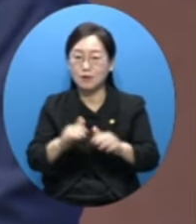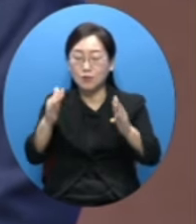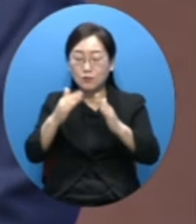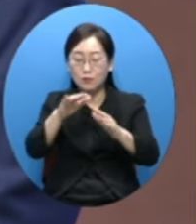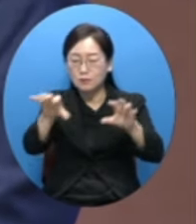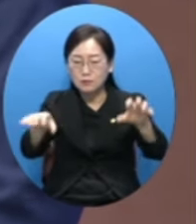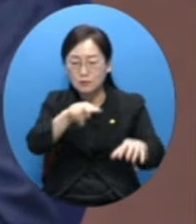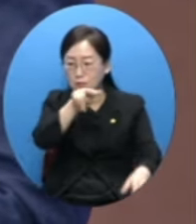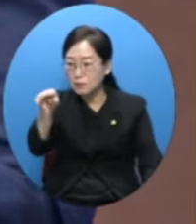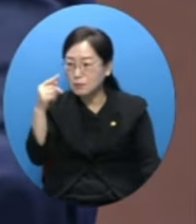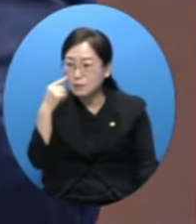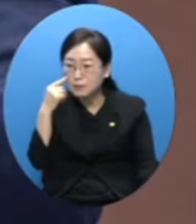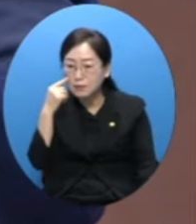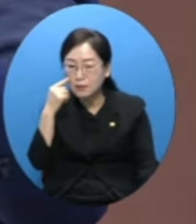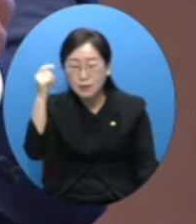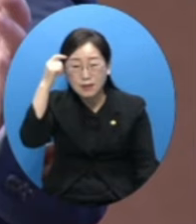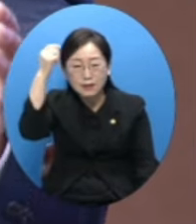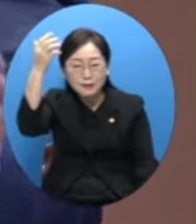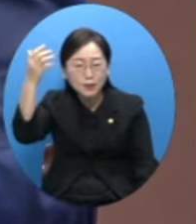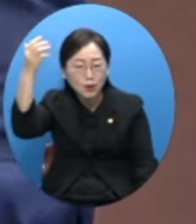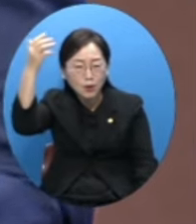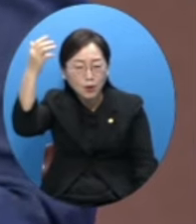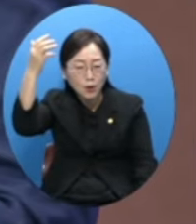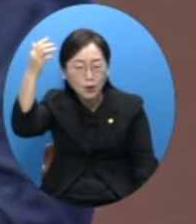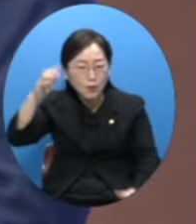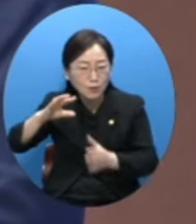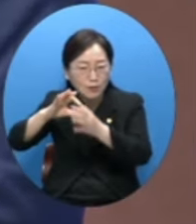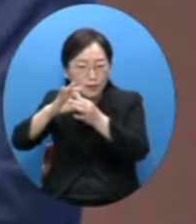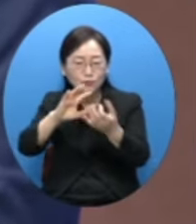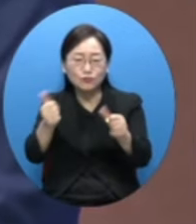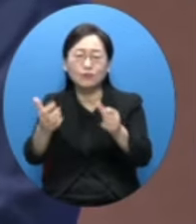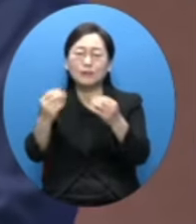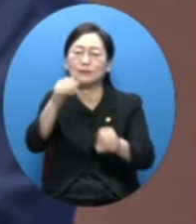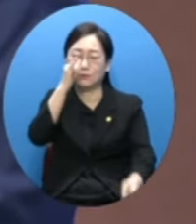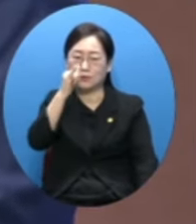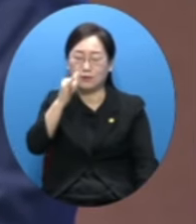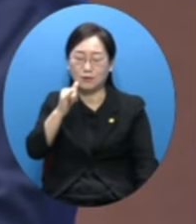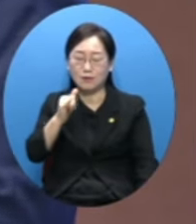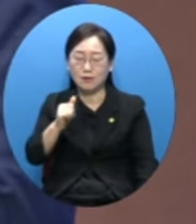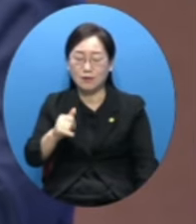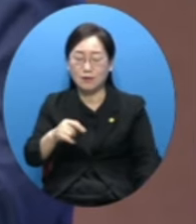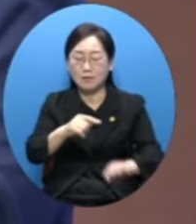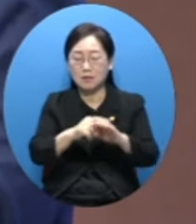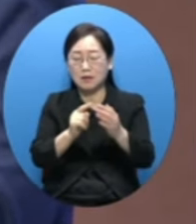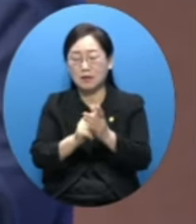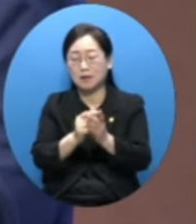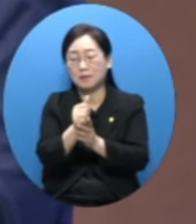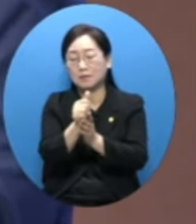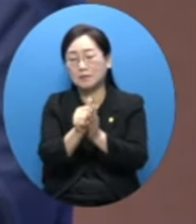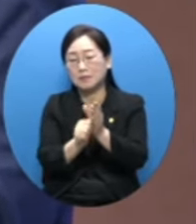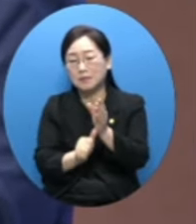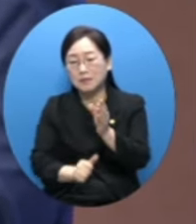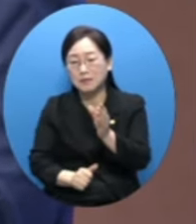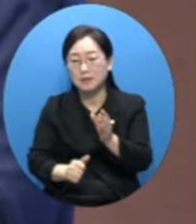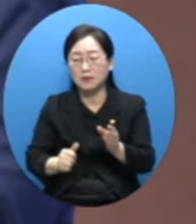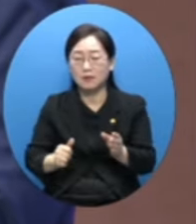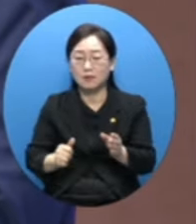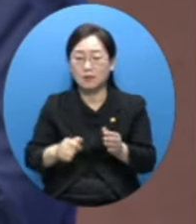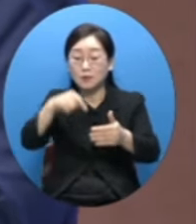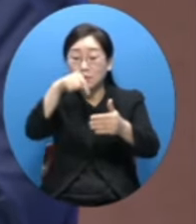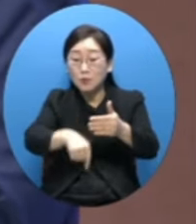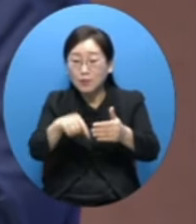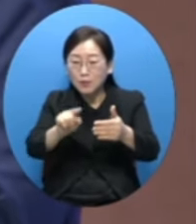살펴보면 영적으로 죽어있는 수많은 사람들이 있습니다. 열등감에 그 마음이 이미 죽은 상태가 되어 있는 사람이